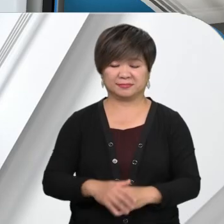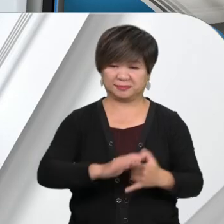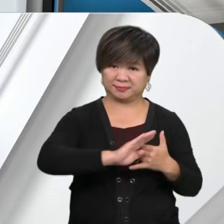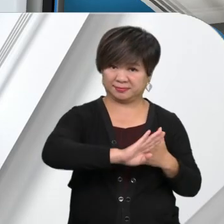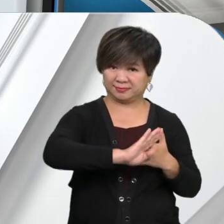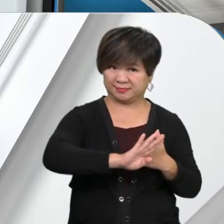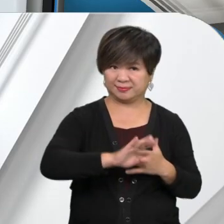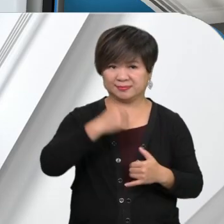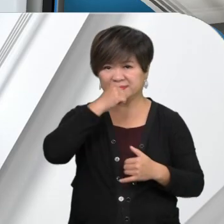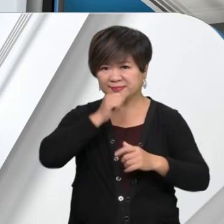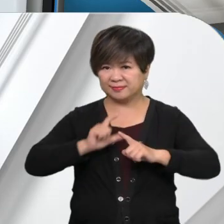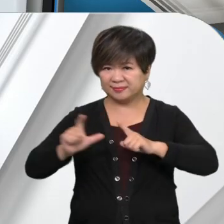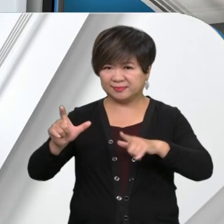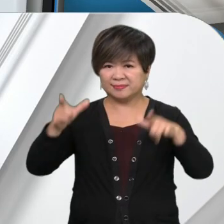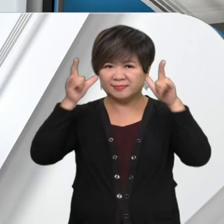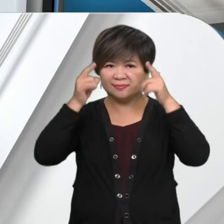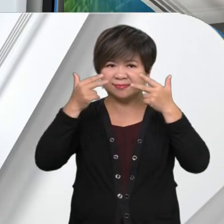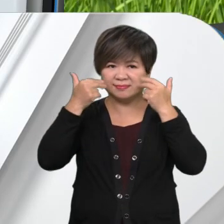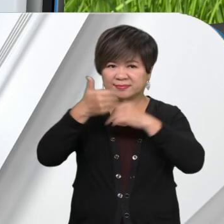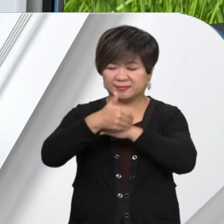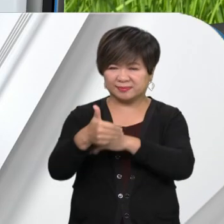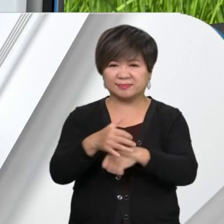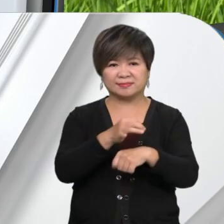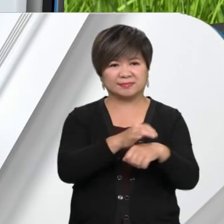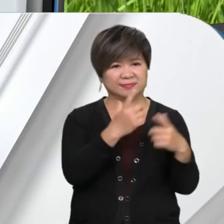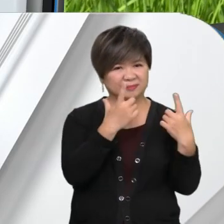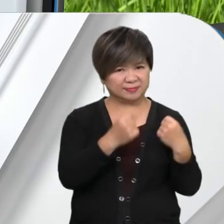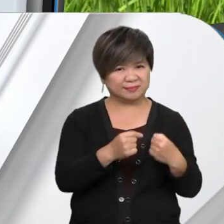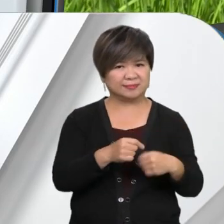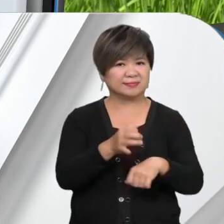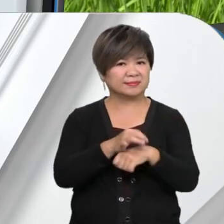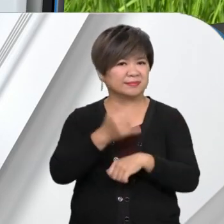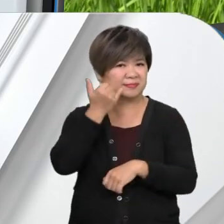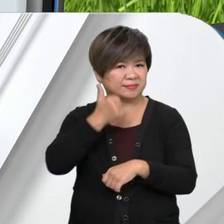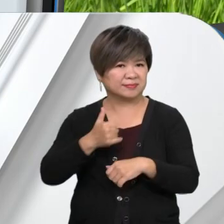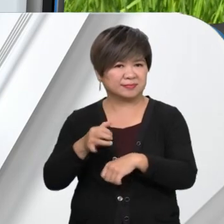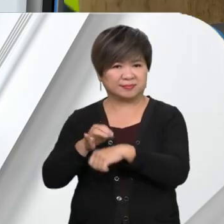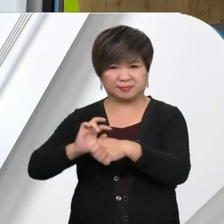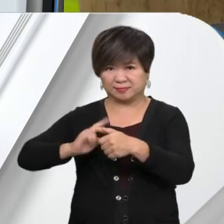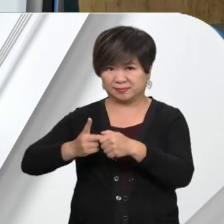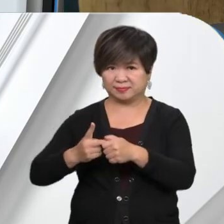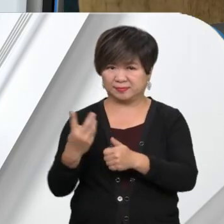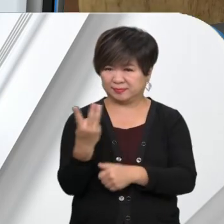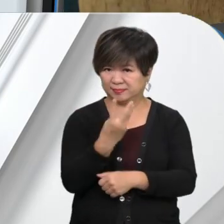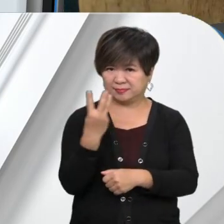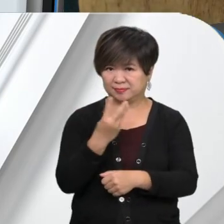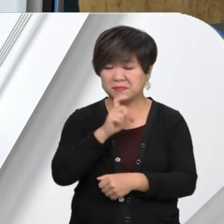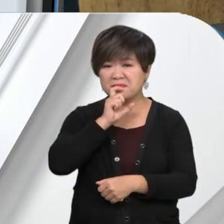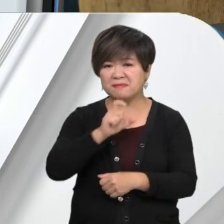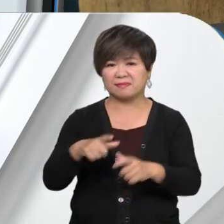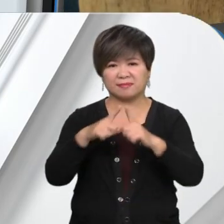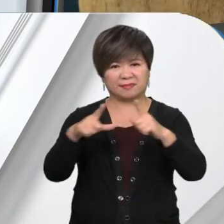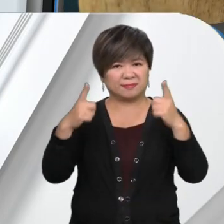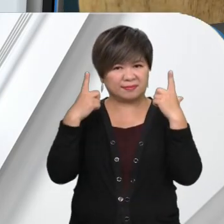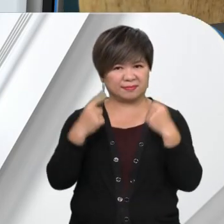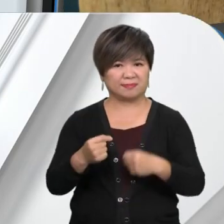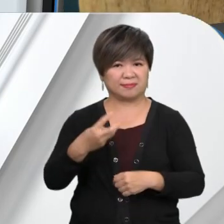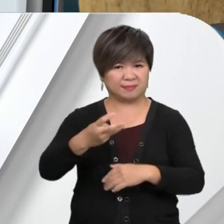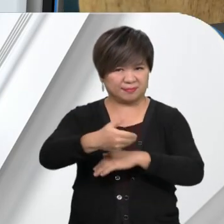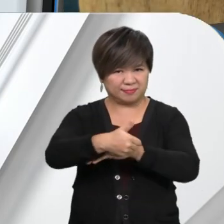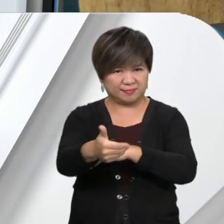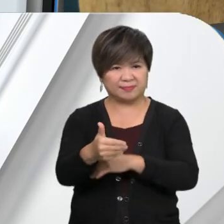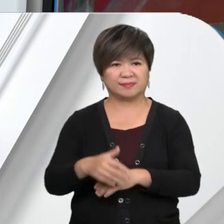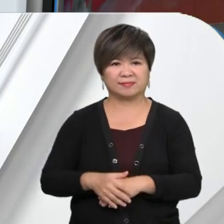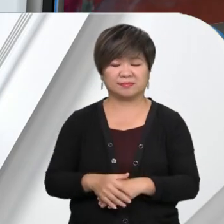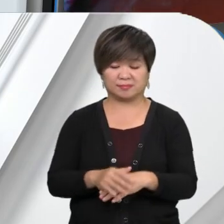今朝在东台湾来看到台东人陆家乡的水烟、水龙了、水火，加起来不显著。台烟三